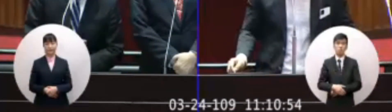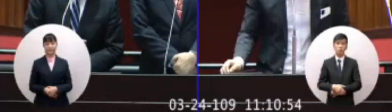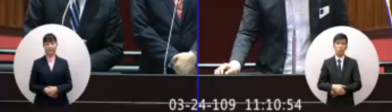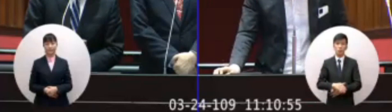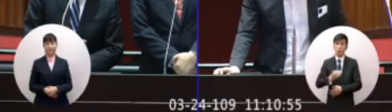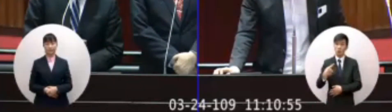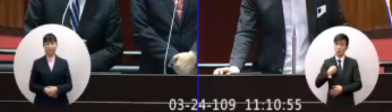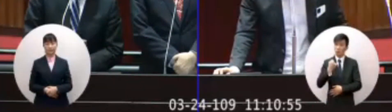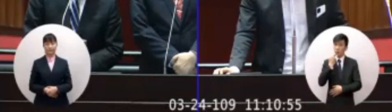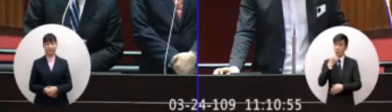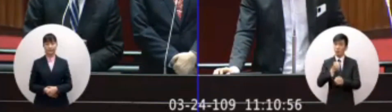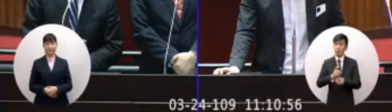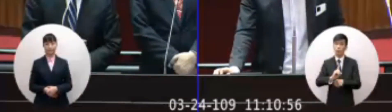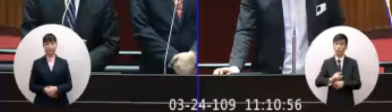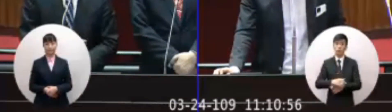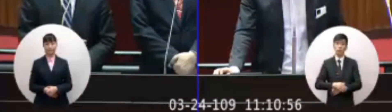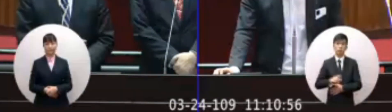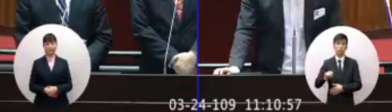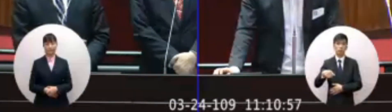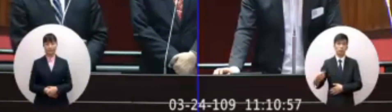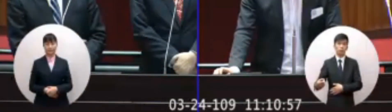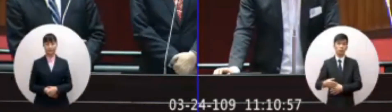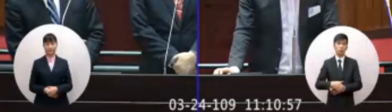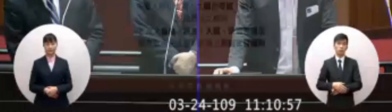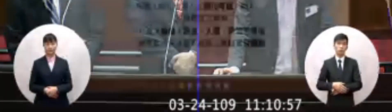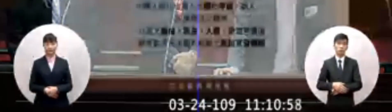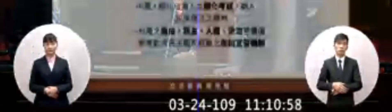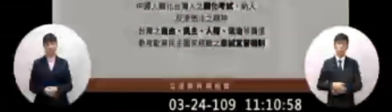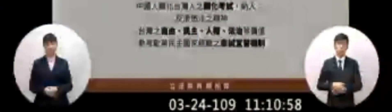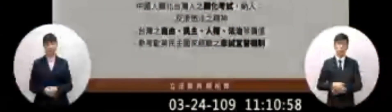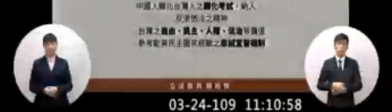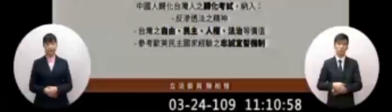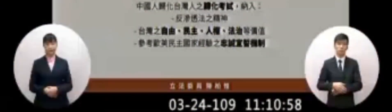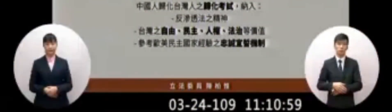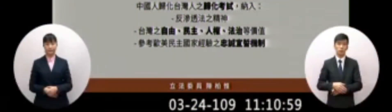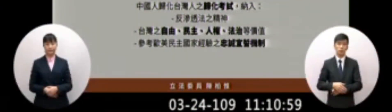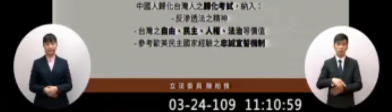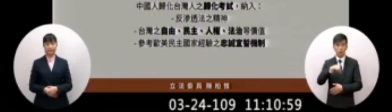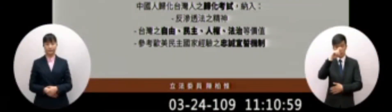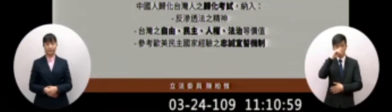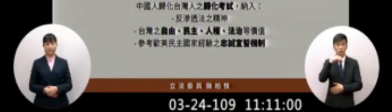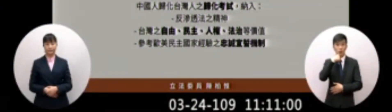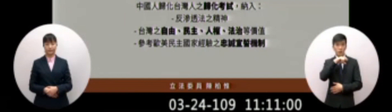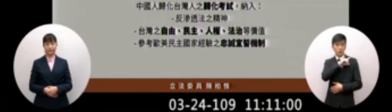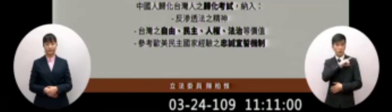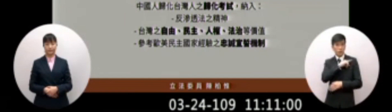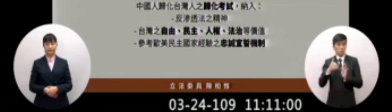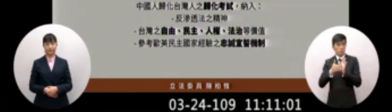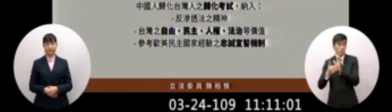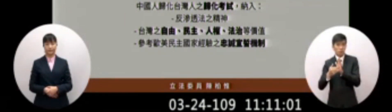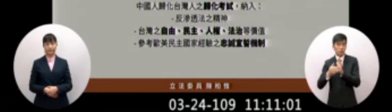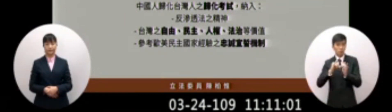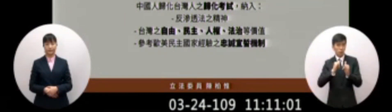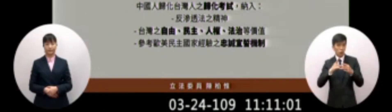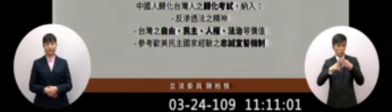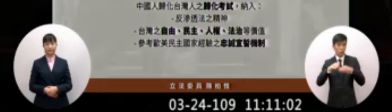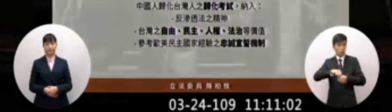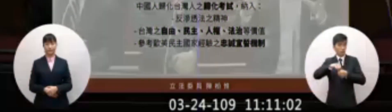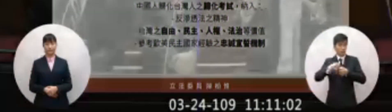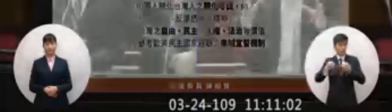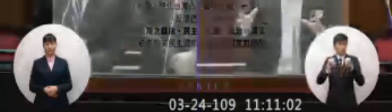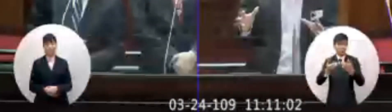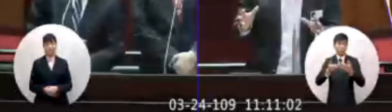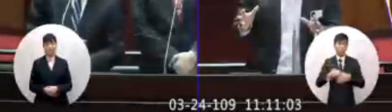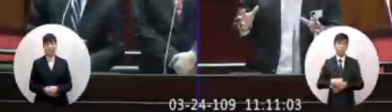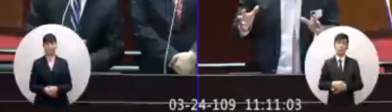啥物代志？来下一张，再一张。咱来强化台湾的防卫性、民主啦。有几件代志咱参考看